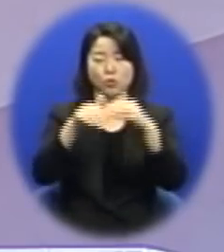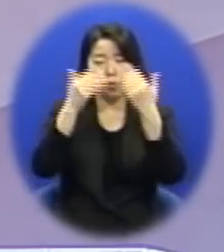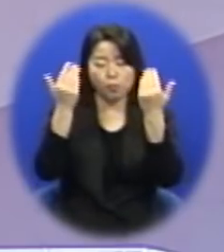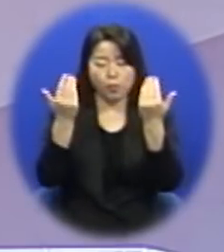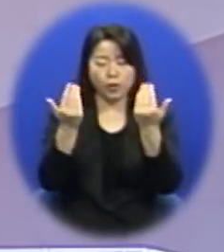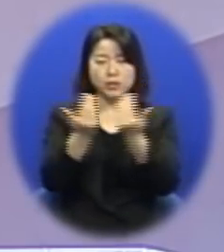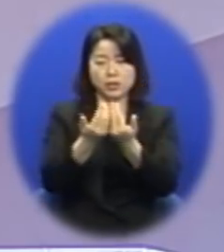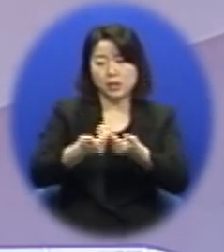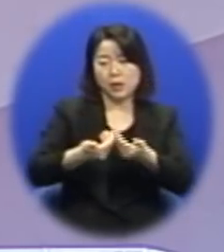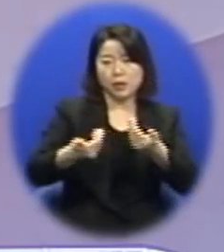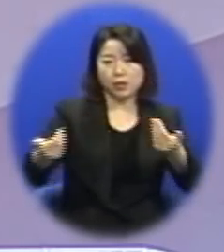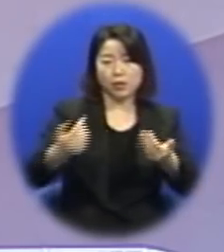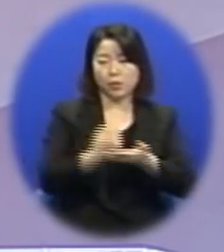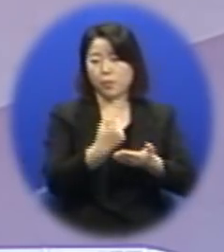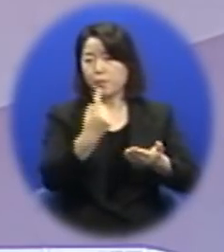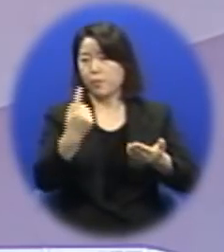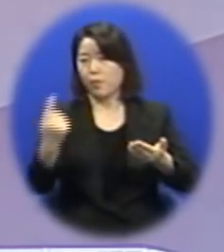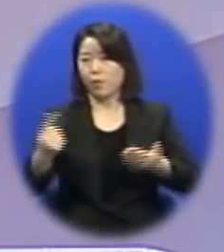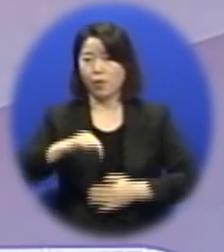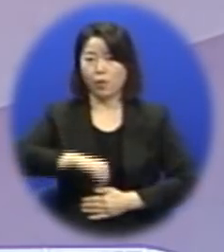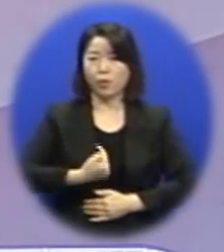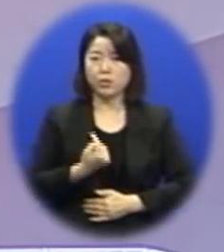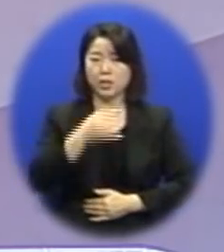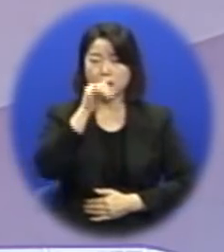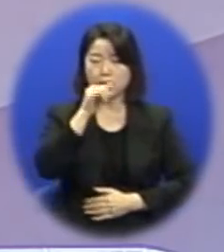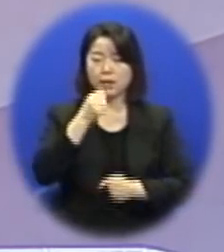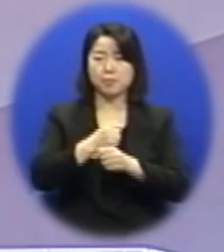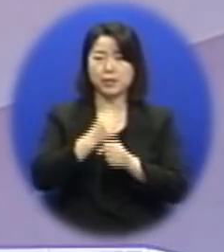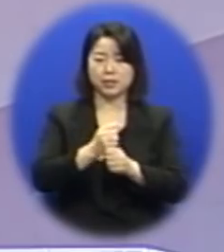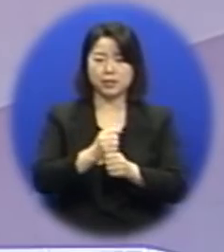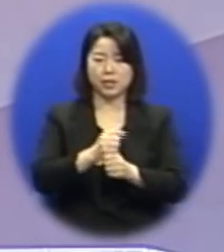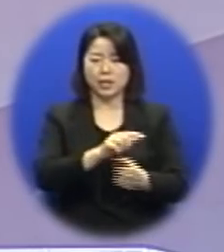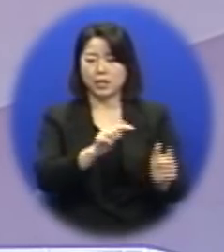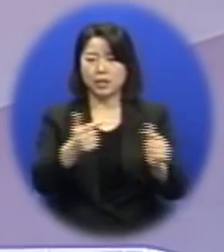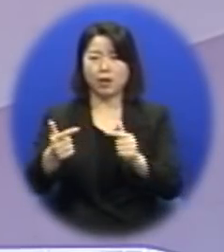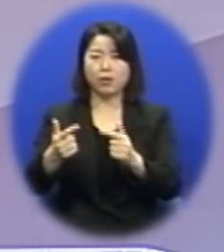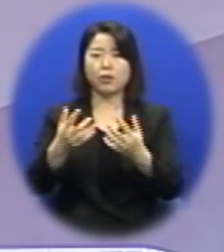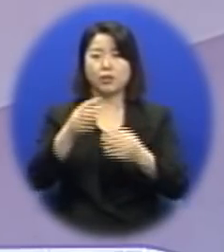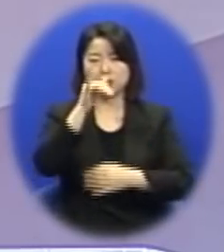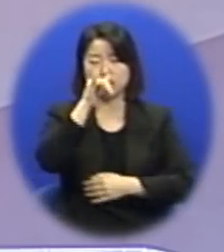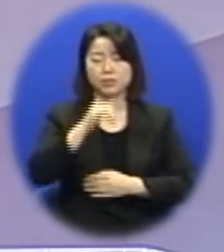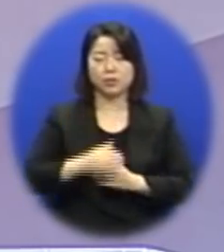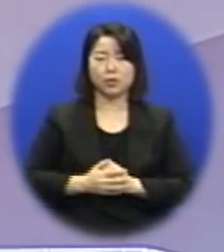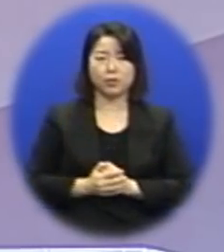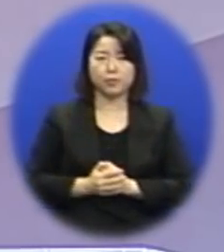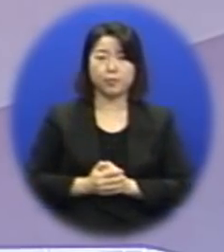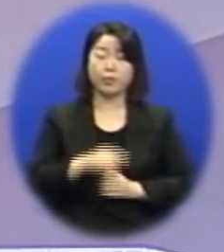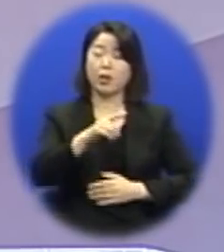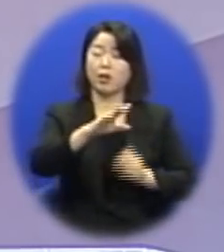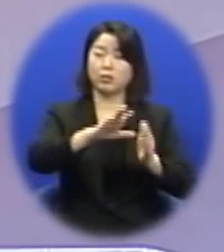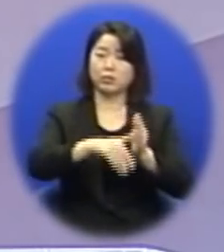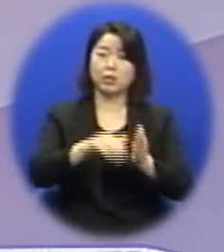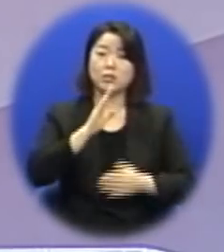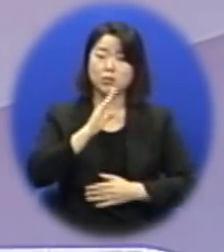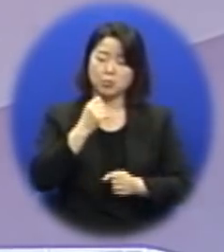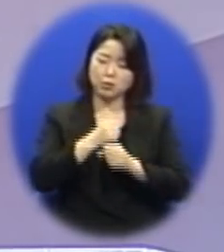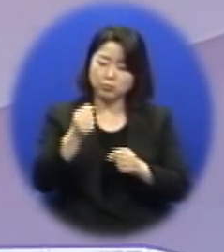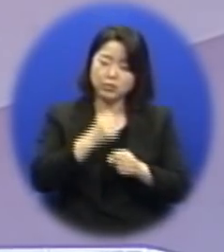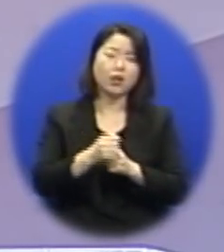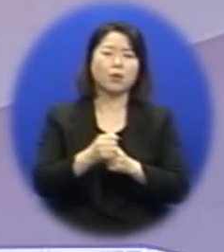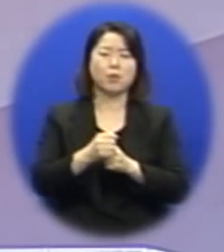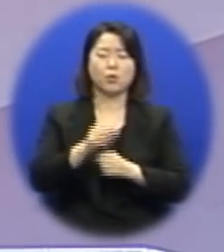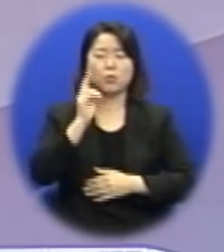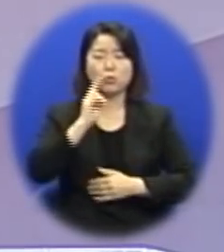완전히 떨어져서 혼자 있게 하시는 때가 여러 번 있었습니다 그때는 참 난감하고